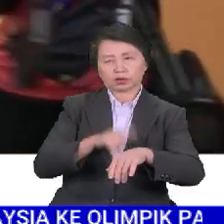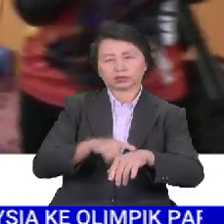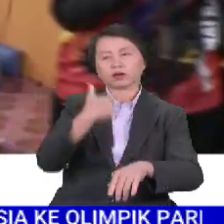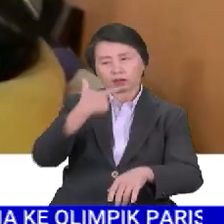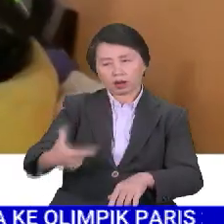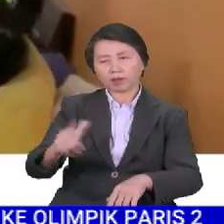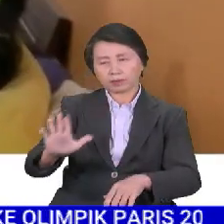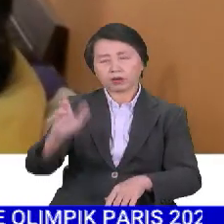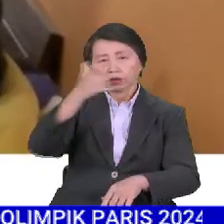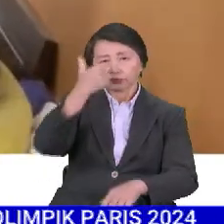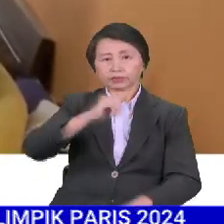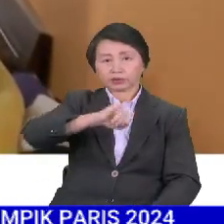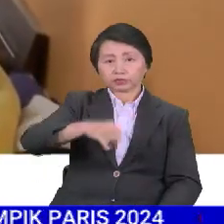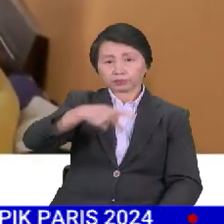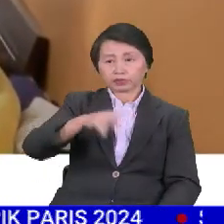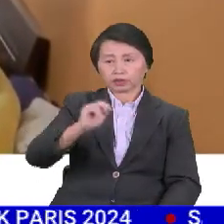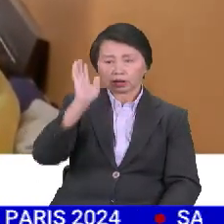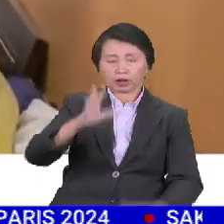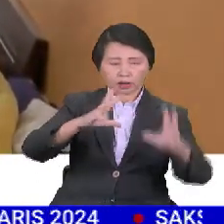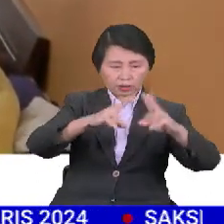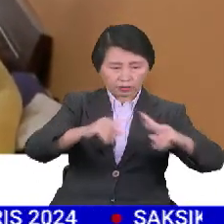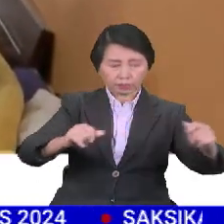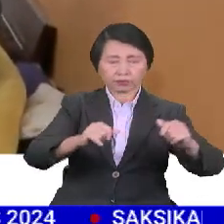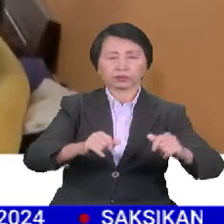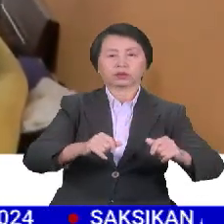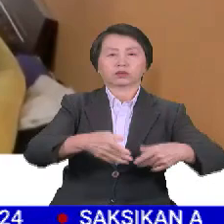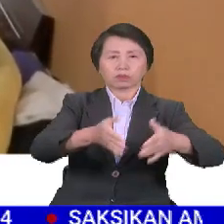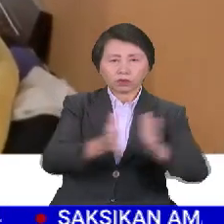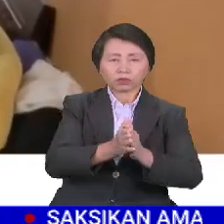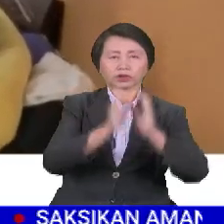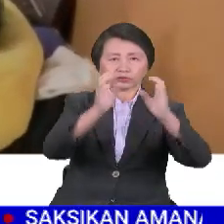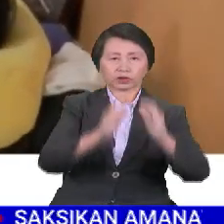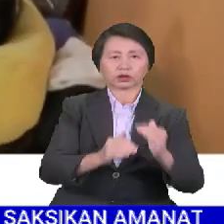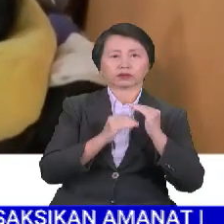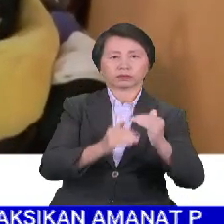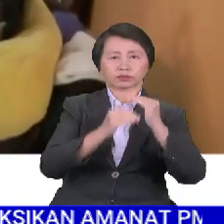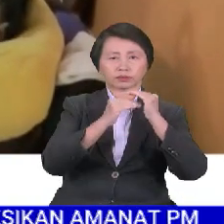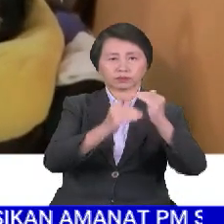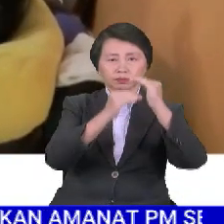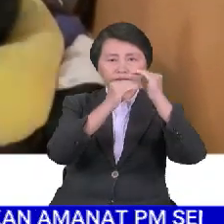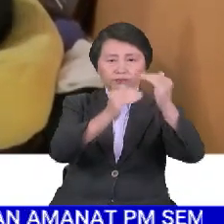lama kerana JPN akan menyelesaikan permohonan secara berperingkat.